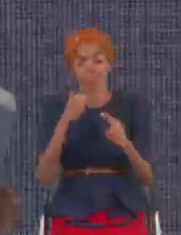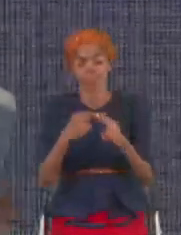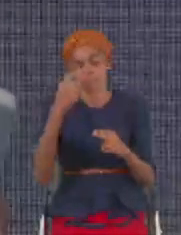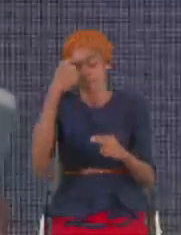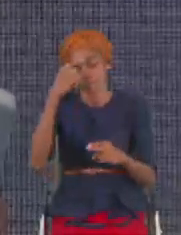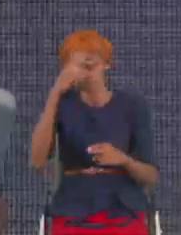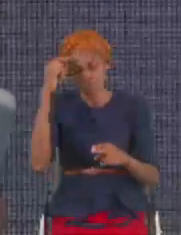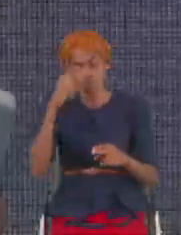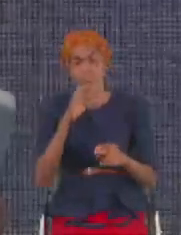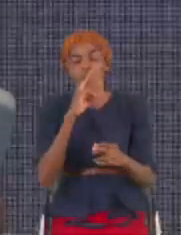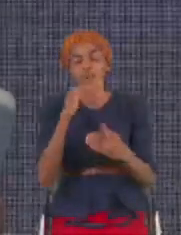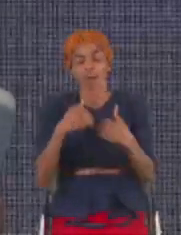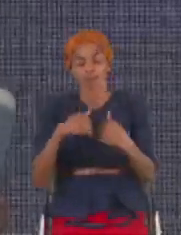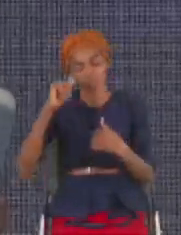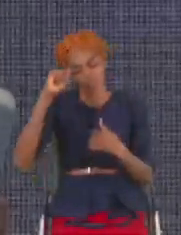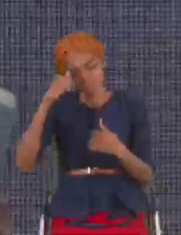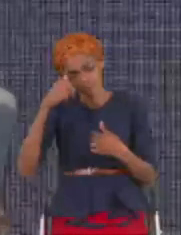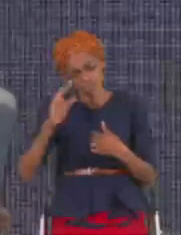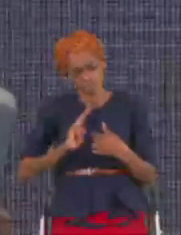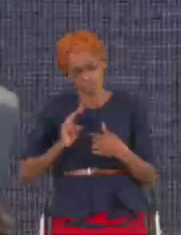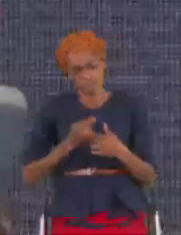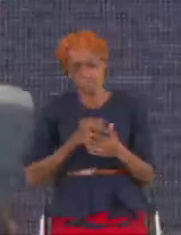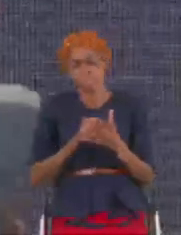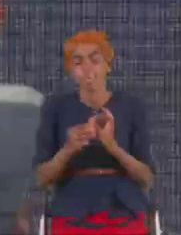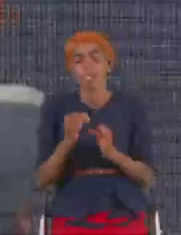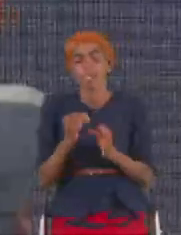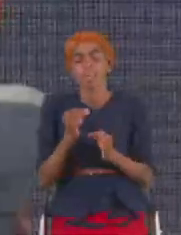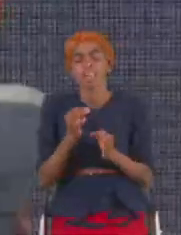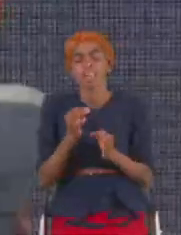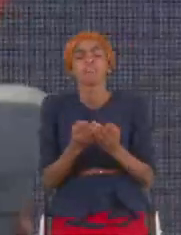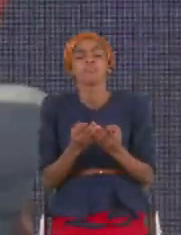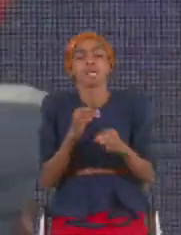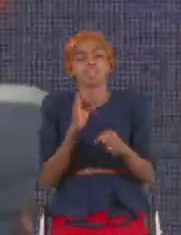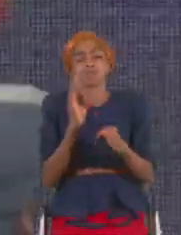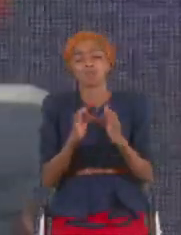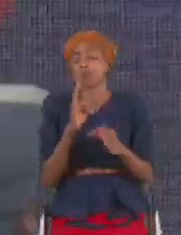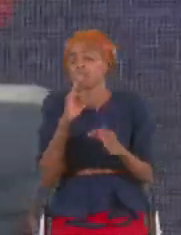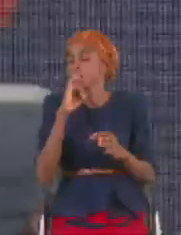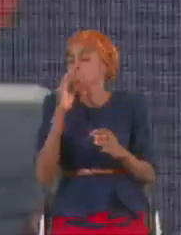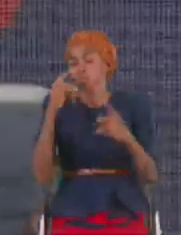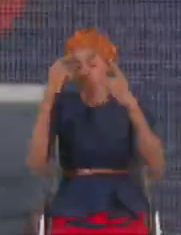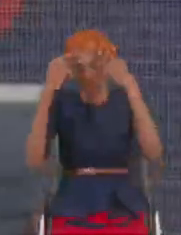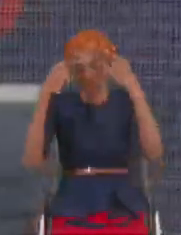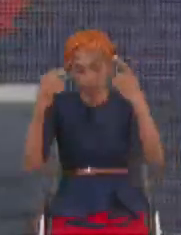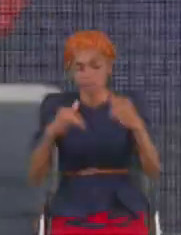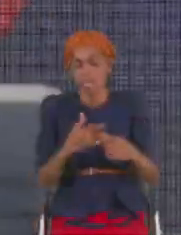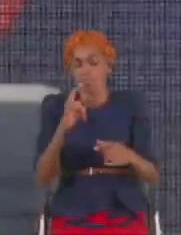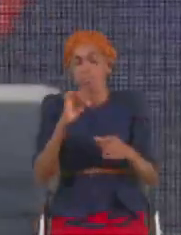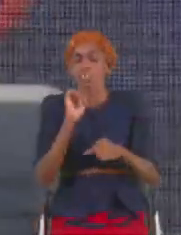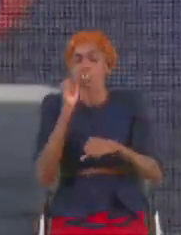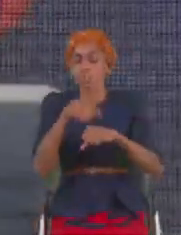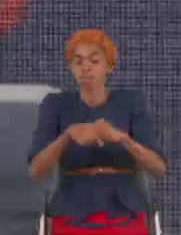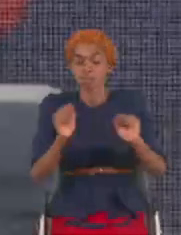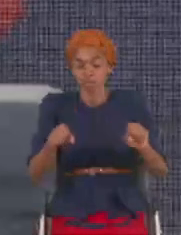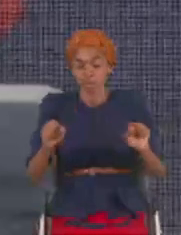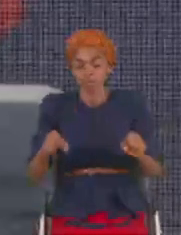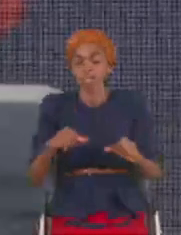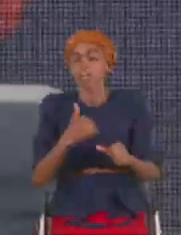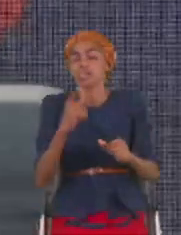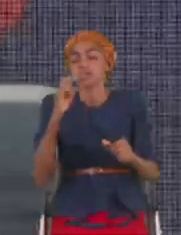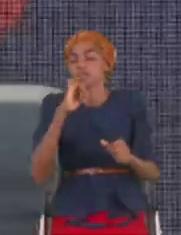parce que tu nous a rappelé que c'est quelqu'un réussit si quelqu'un est invincible si